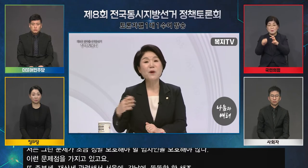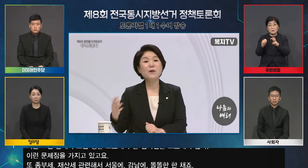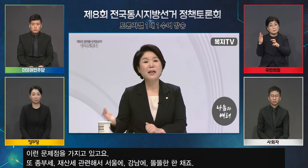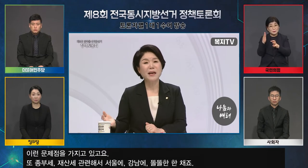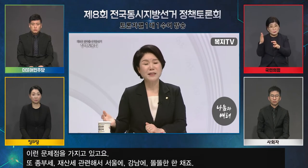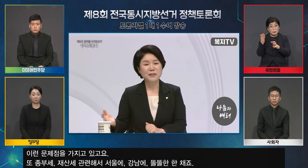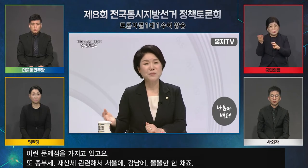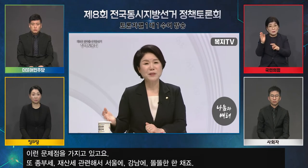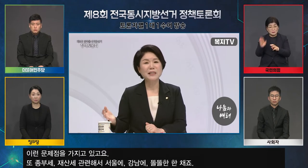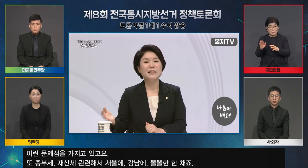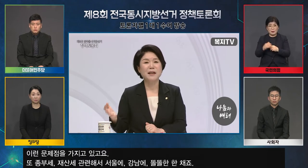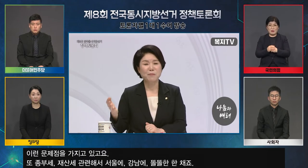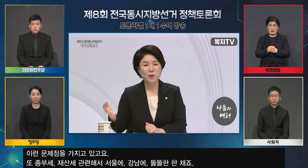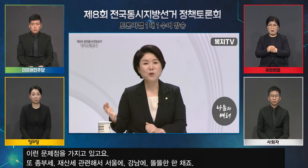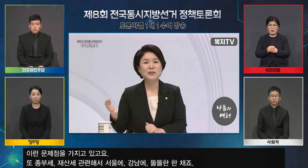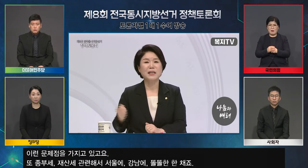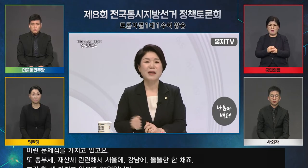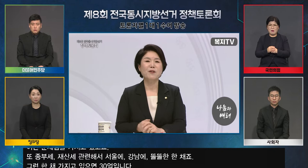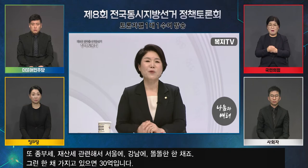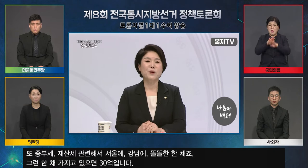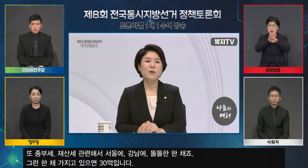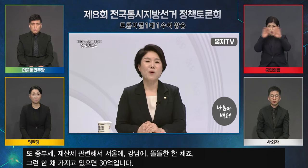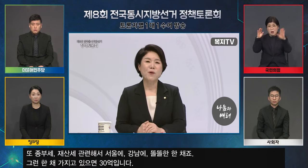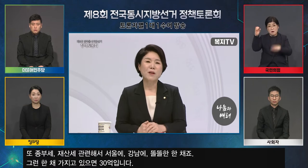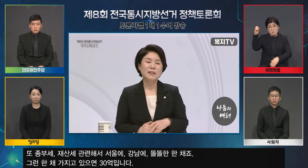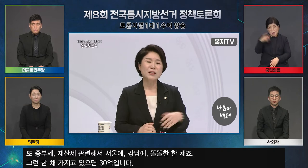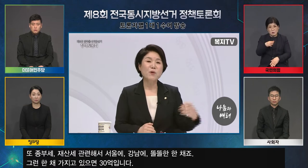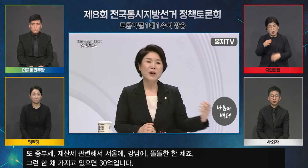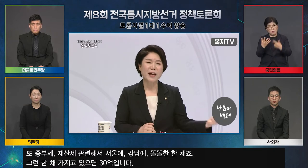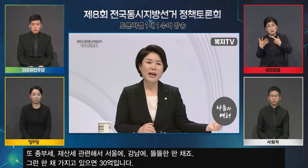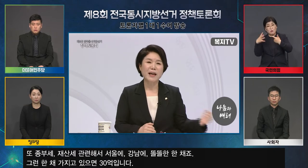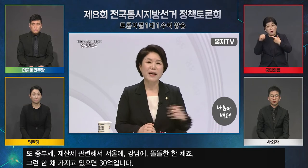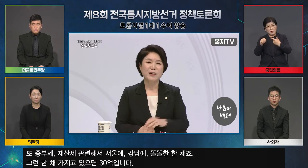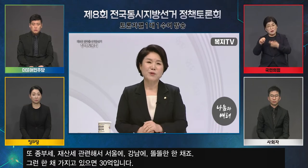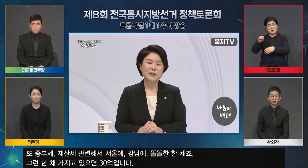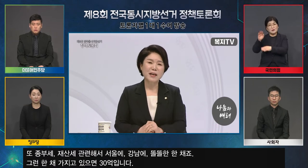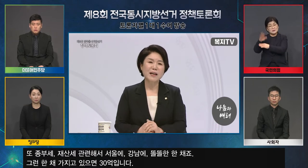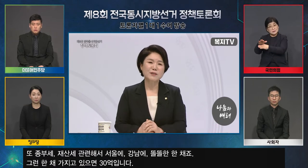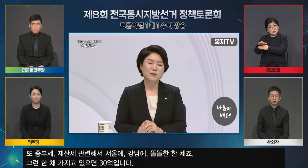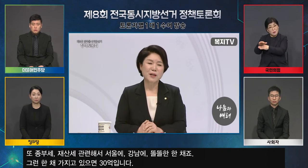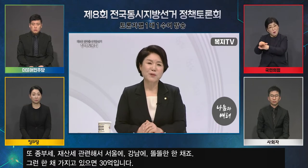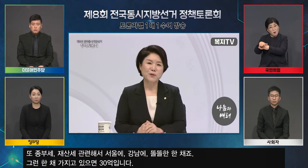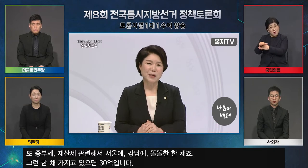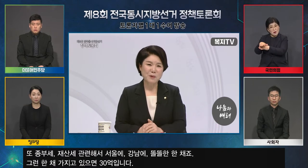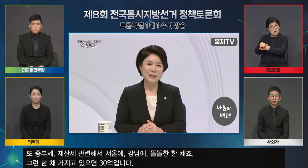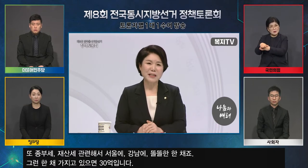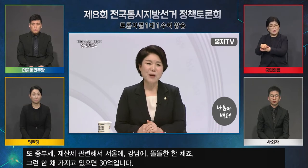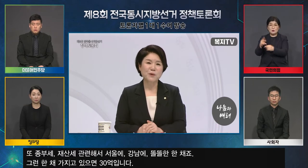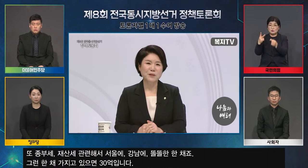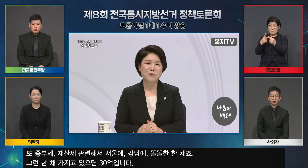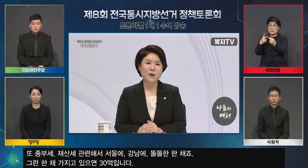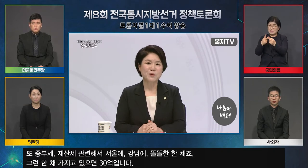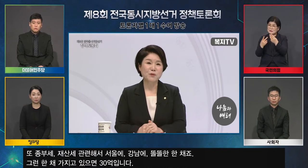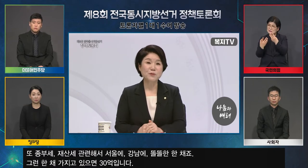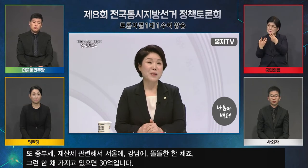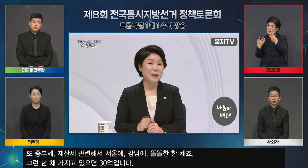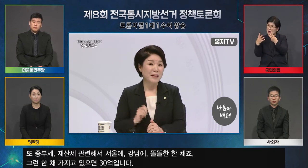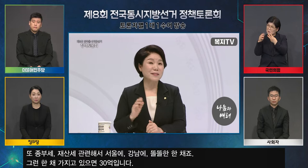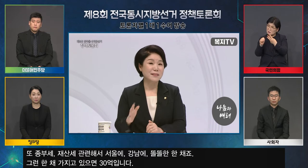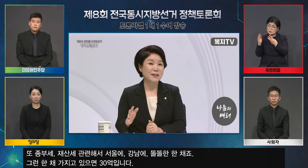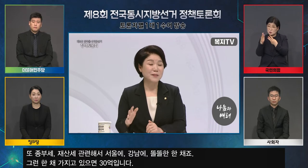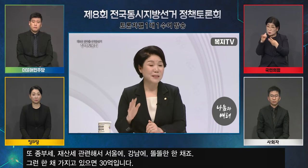그런데 광명에 집을 한 채 6억짜리 갖고 있고 시골에 또 세칸 주택으로 3억짜리 갖고 있으면